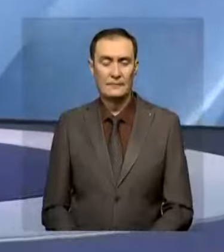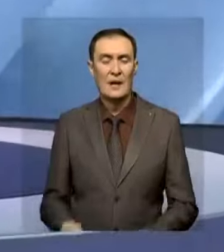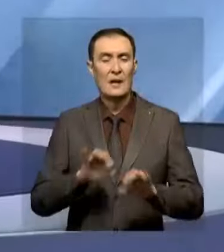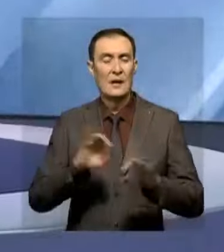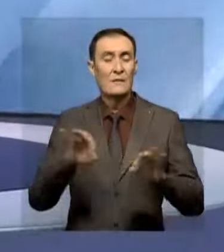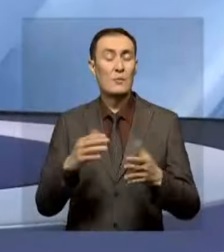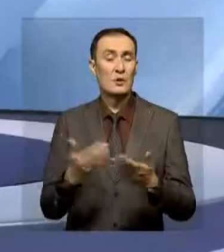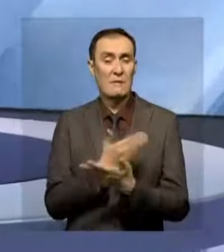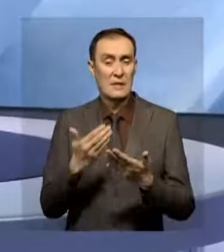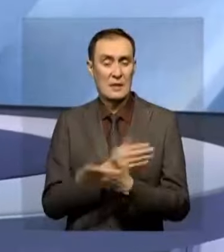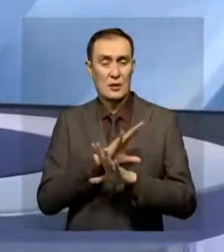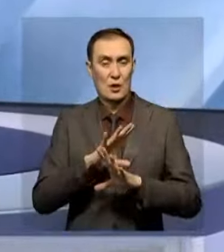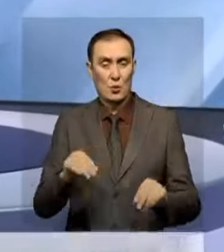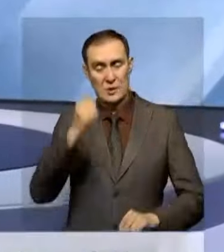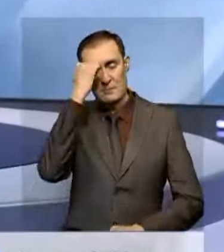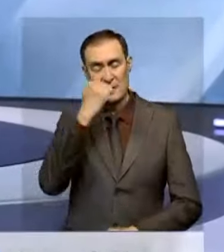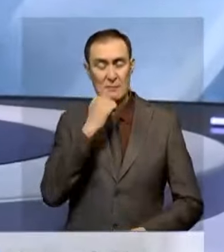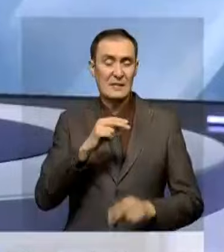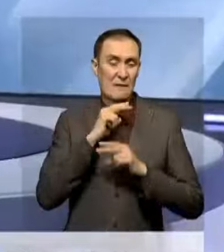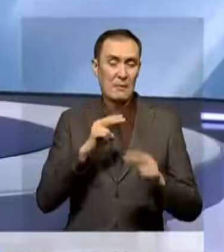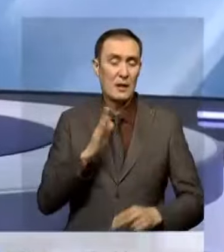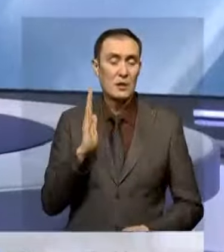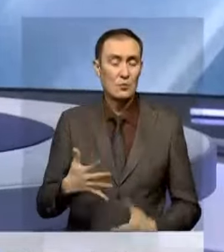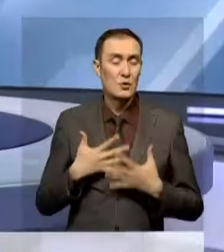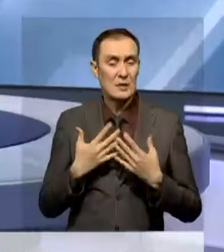На этом наш выпуск новостей завершен. Спасибо, что были с